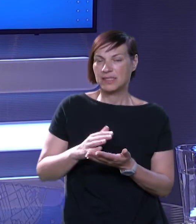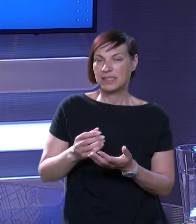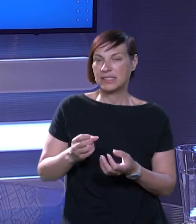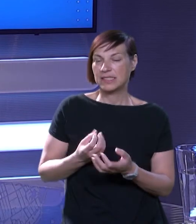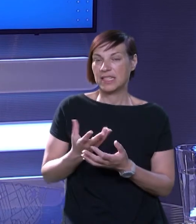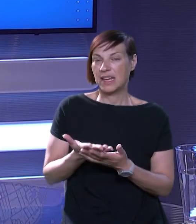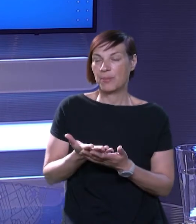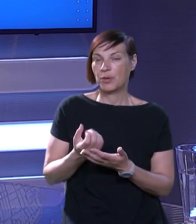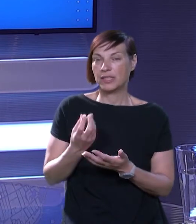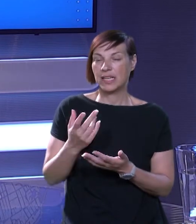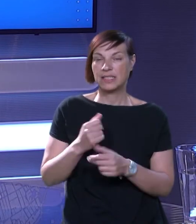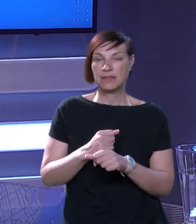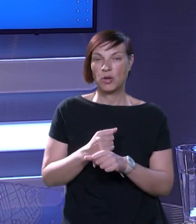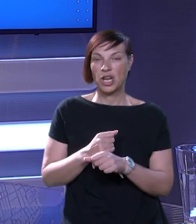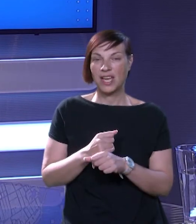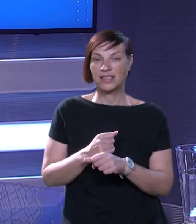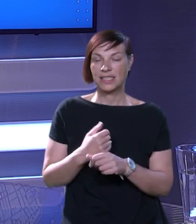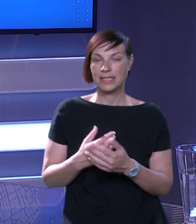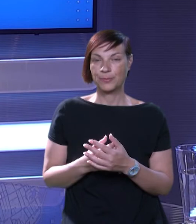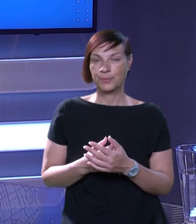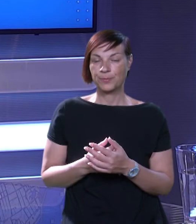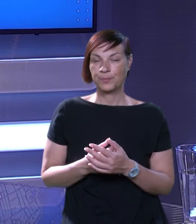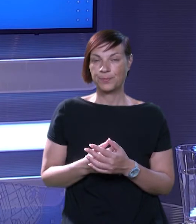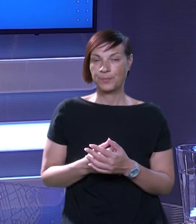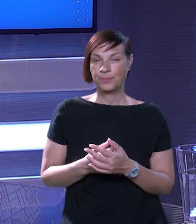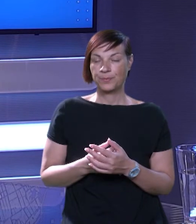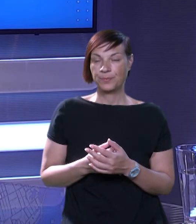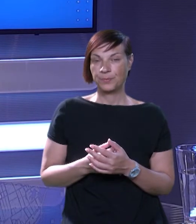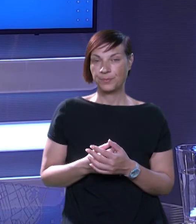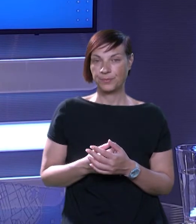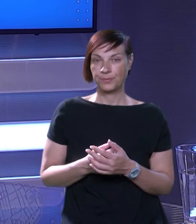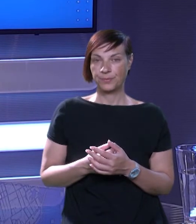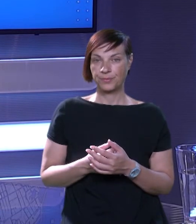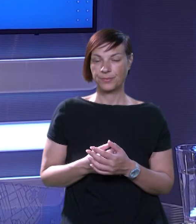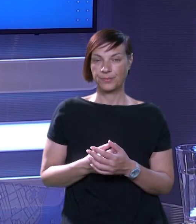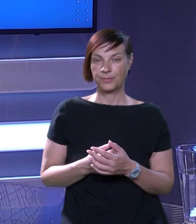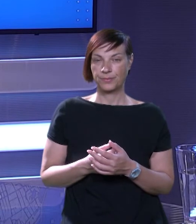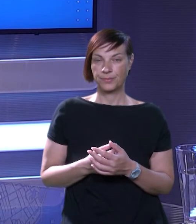gdje? Kad smo radili, Isuse Bože, kad smo radili